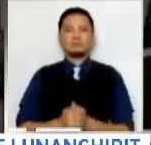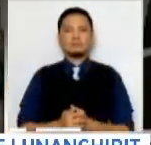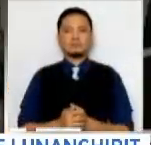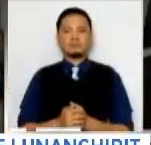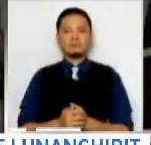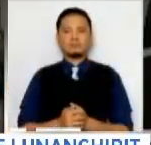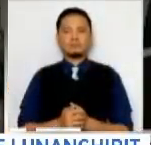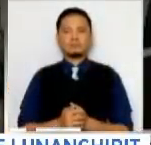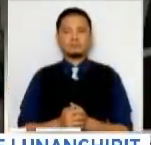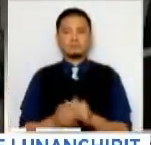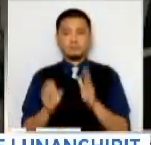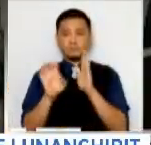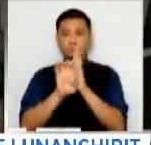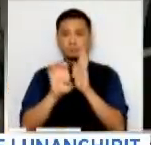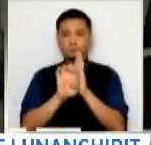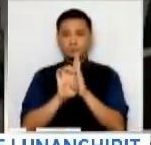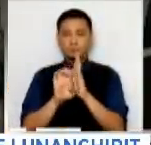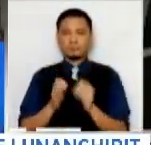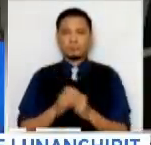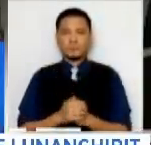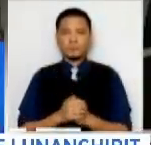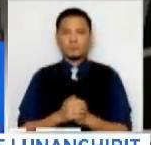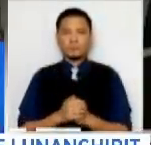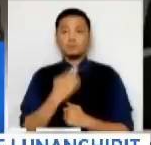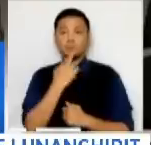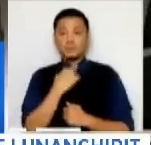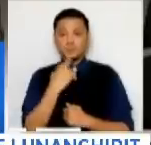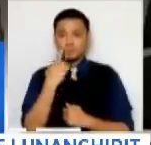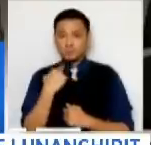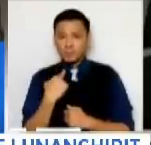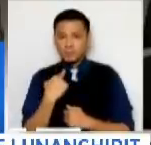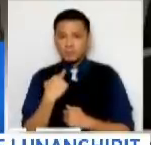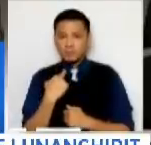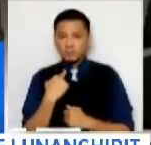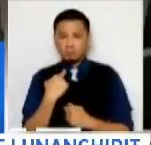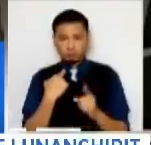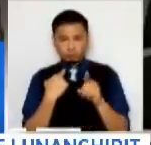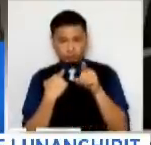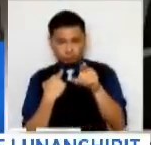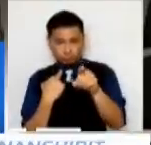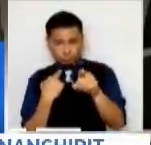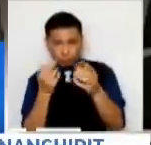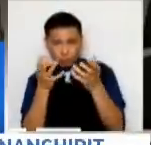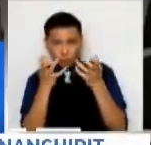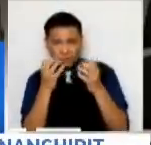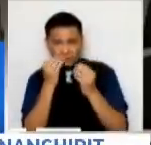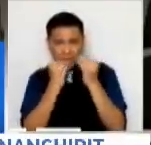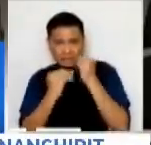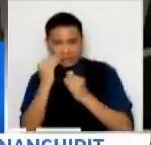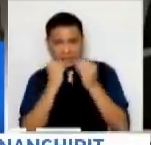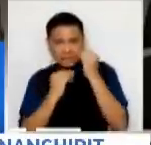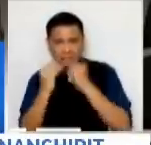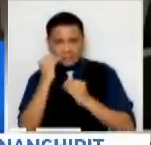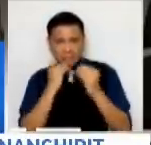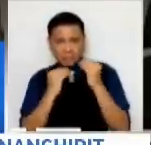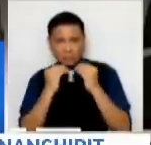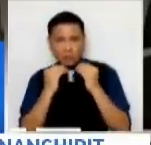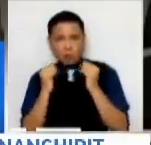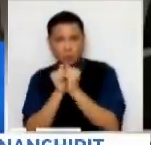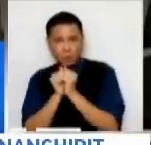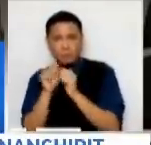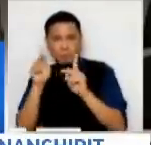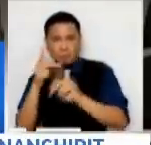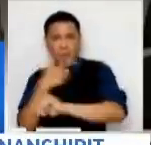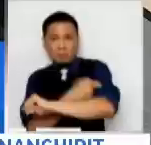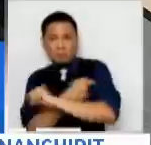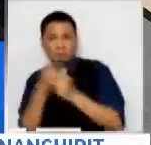example. Sa restaurant ba, mas gugustuhin nyo na ang kumakain ay yun lamang vaccinated, or you are